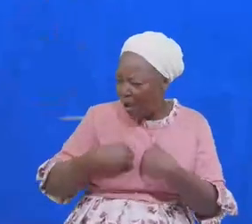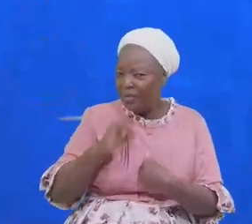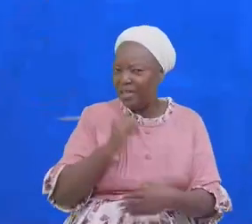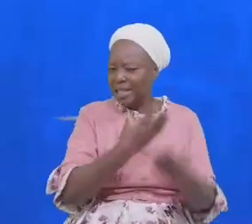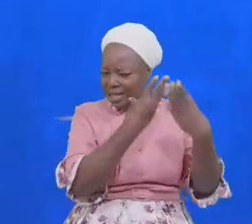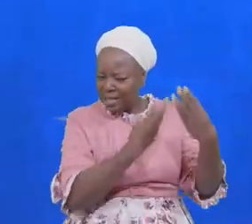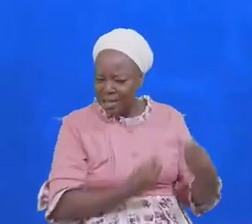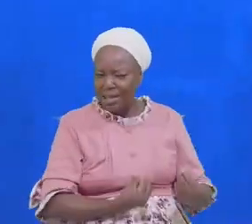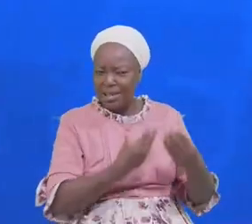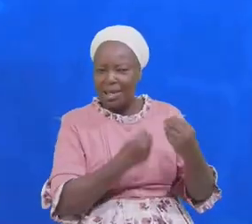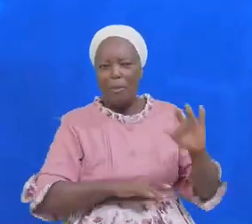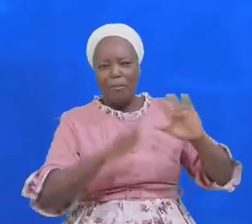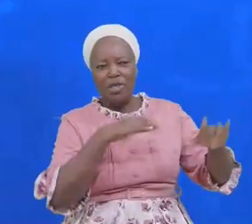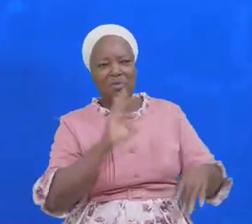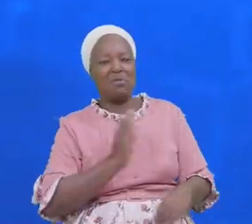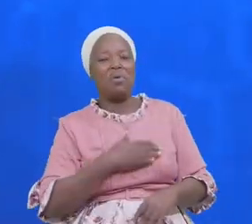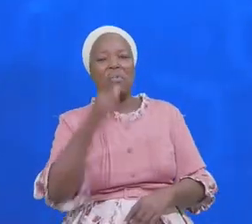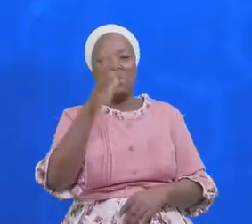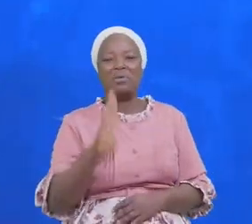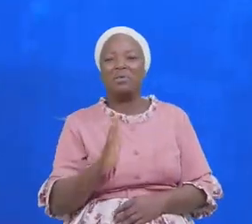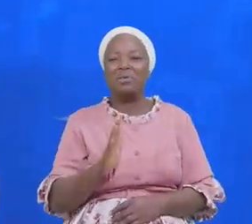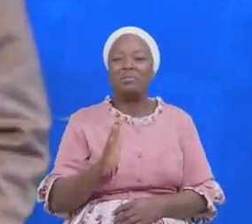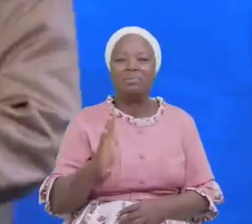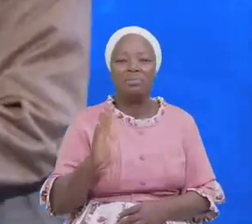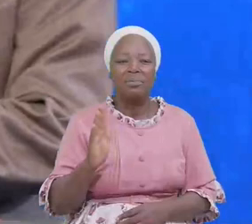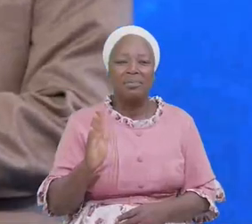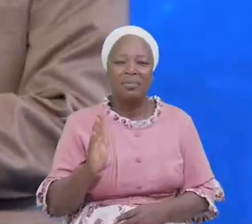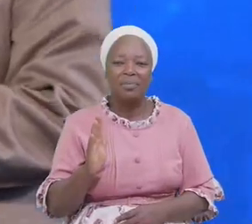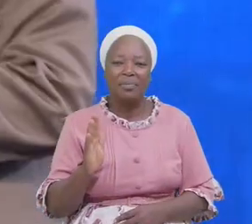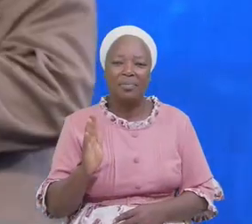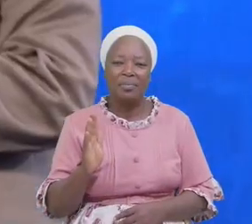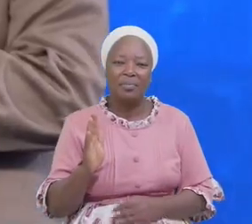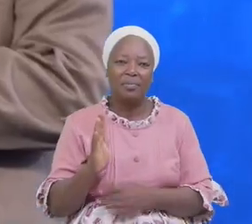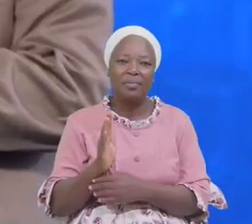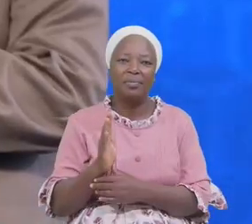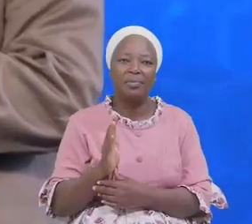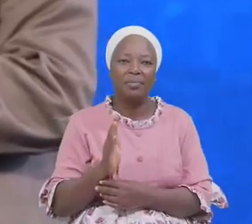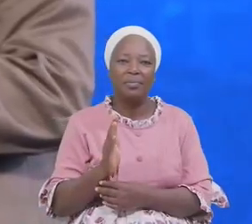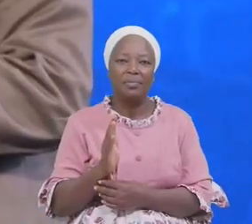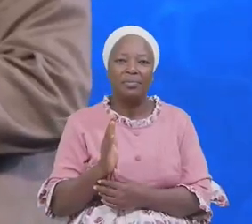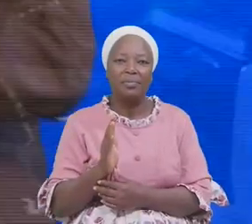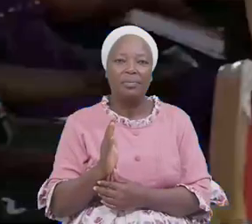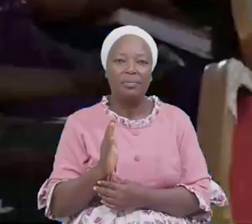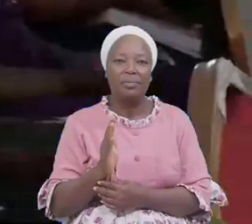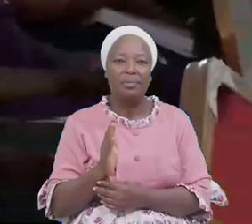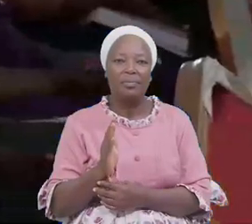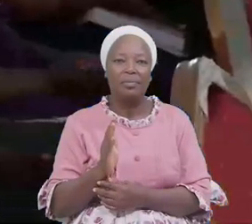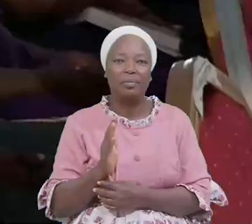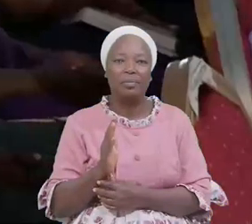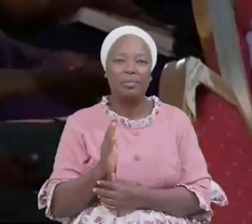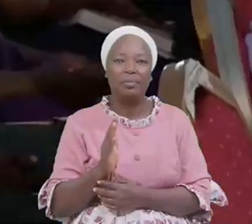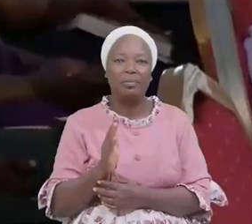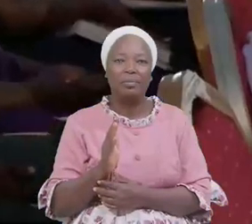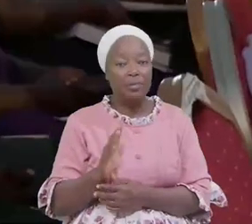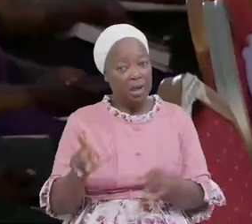Il pense à une miséricorde, bon, avec difficulté. Oui, je vais te pardonner, mais bon, prends. Il pense que c'est ça, non.